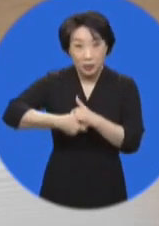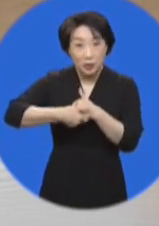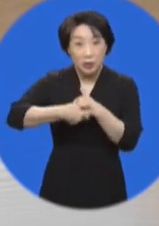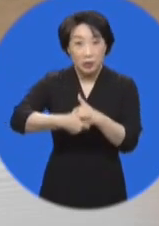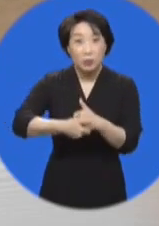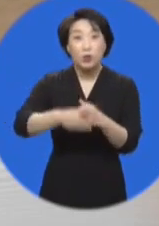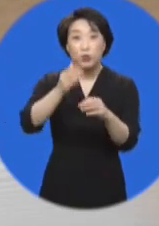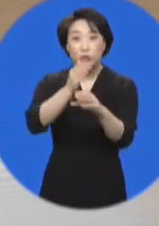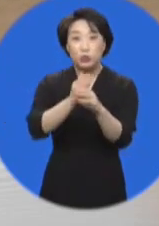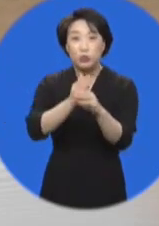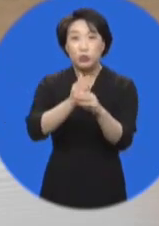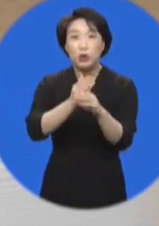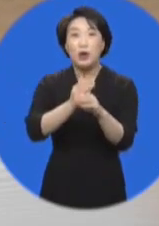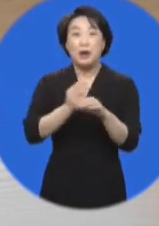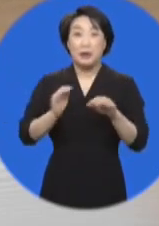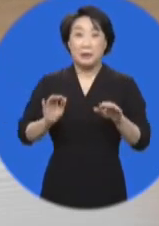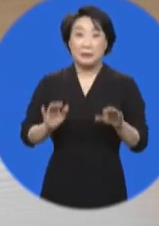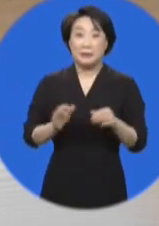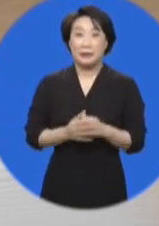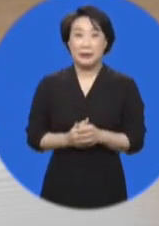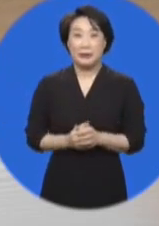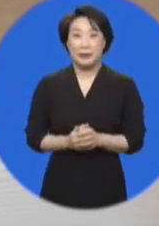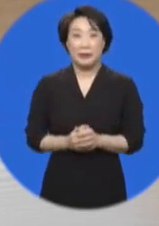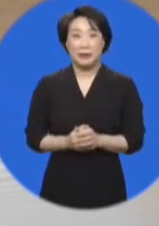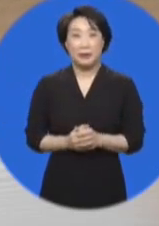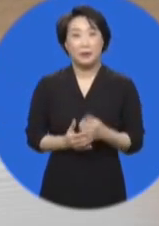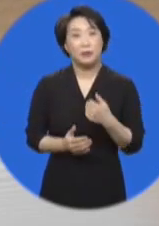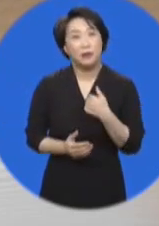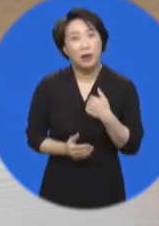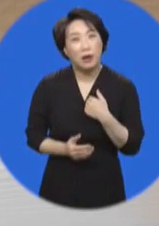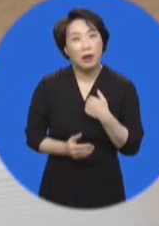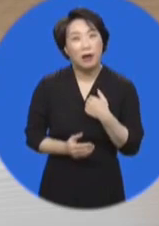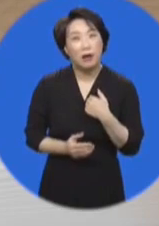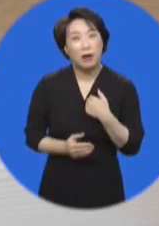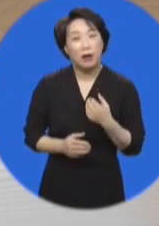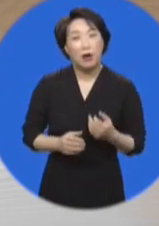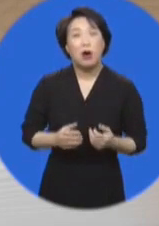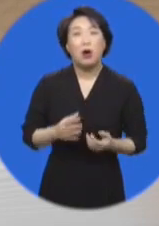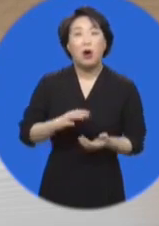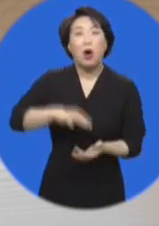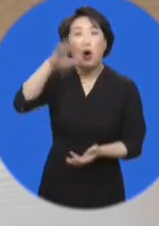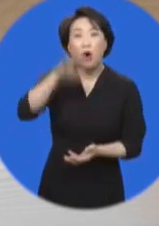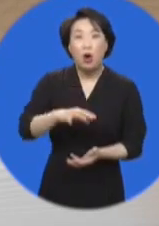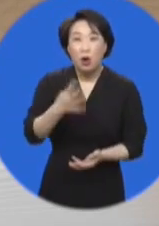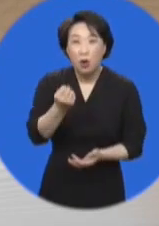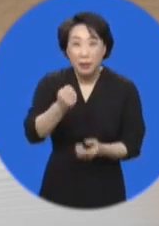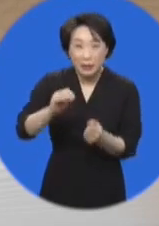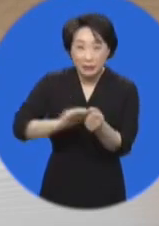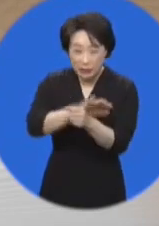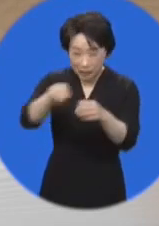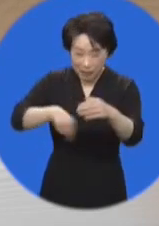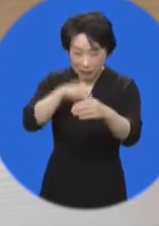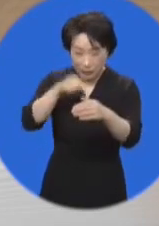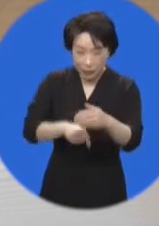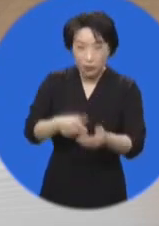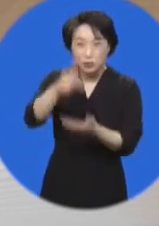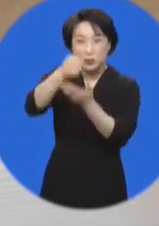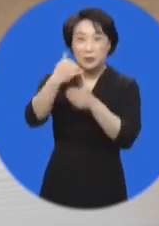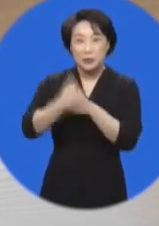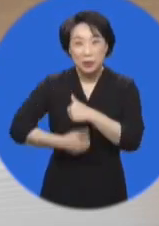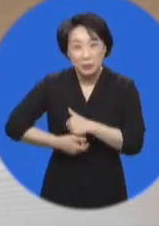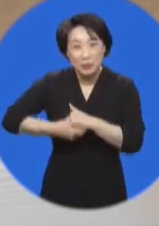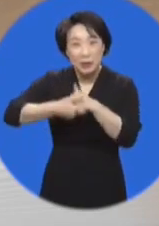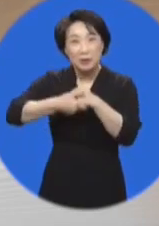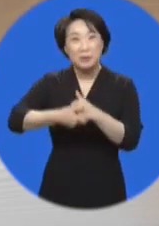받고 있으면서도 내가 어느 정도의 사랑 안에서 주님의